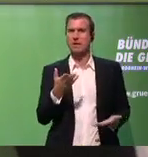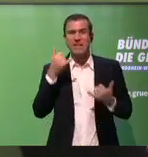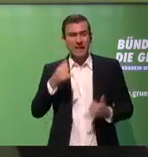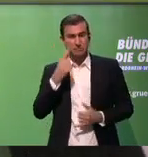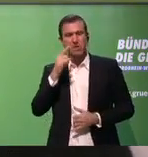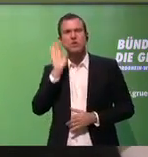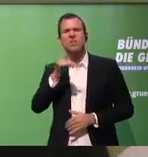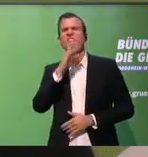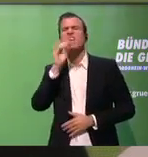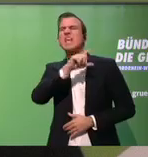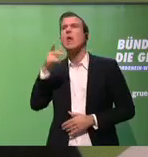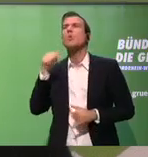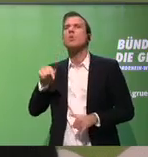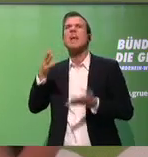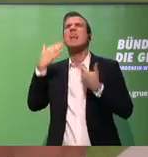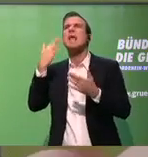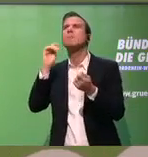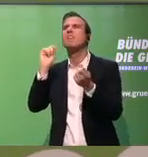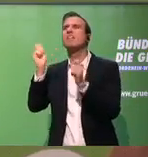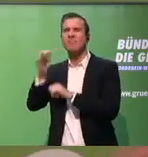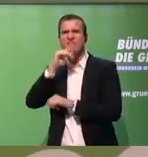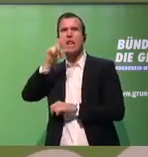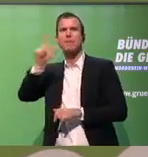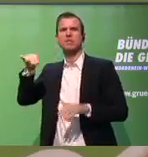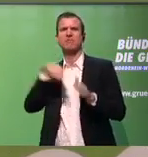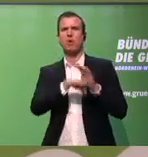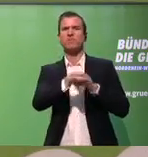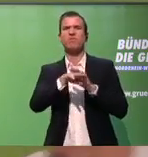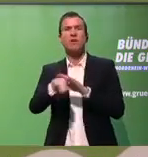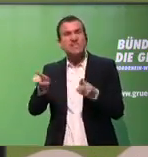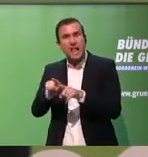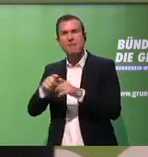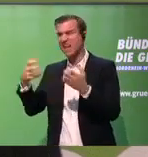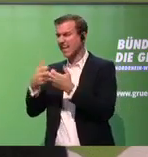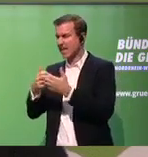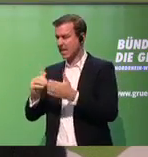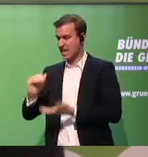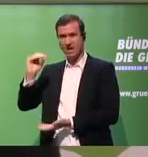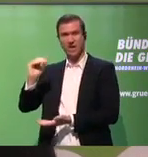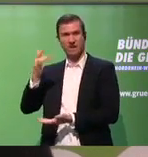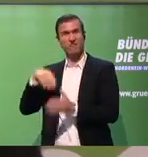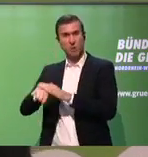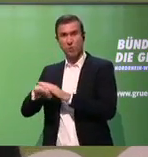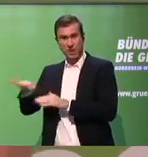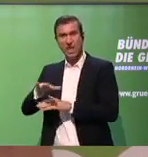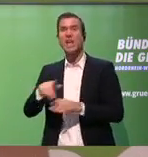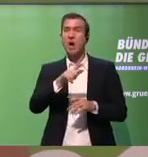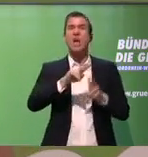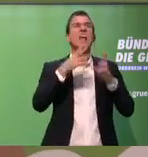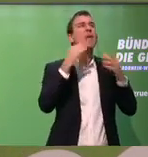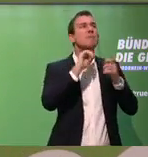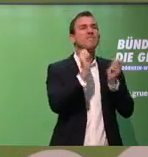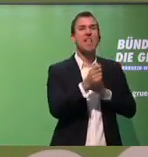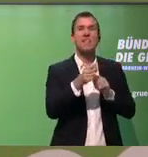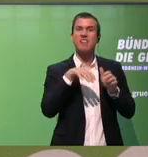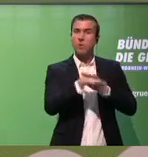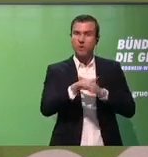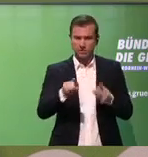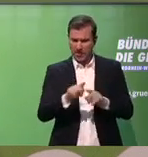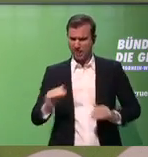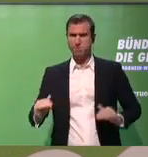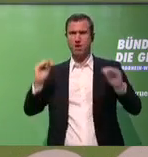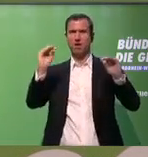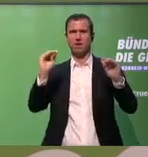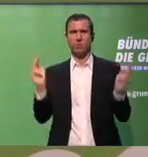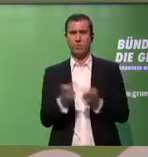Menschen auf der Flucht vor Klimawandel wie vor Krieg. Und da müssen wir wirklich rangehen und die Länder unterstützen, die eben